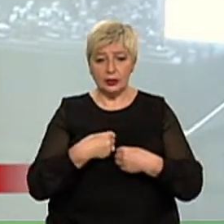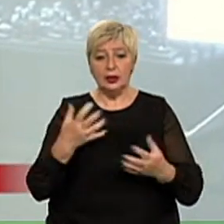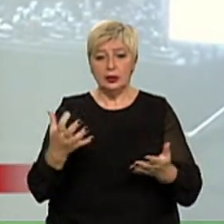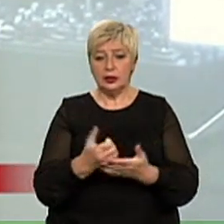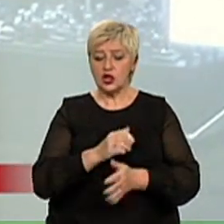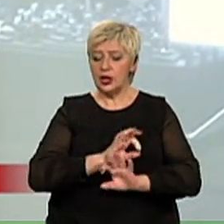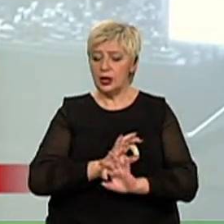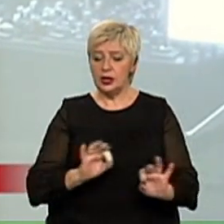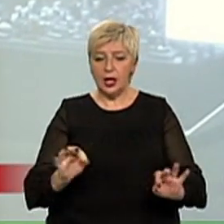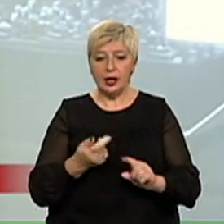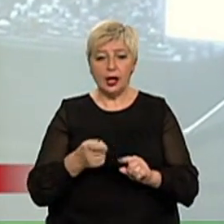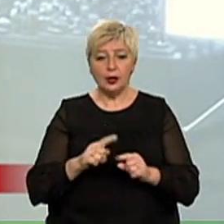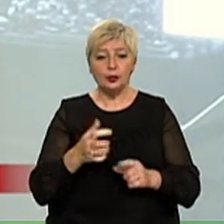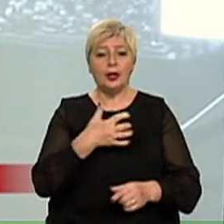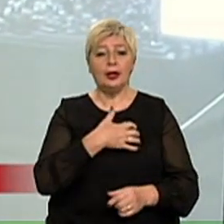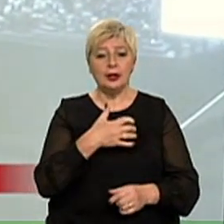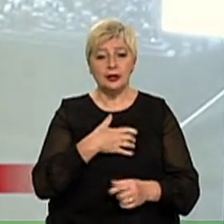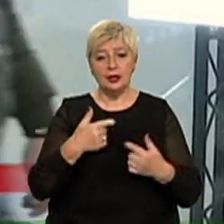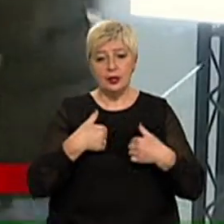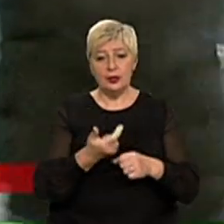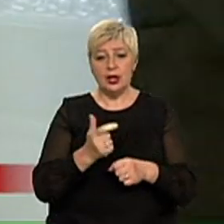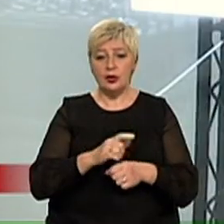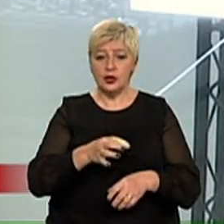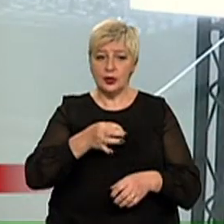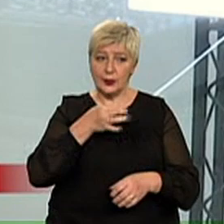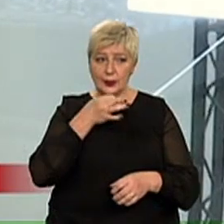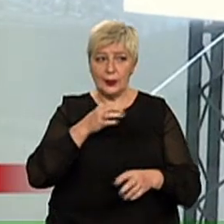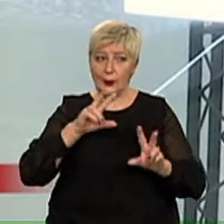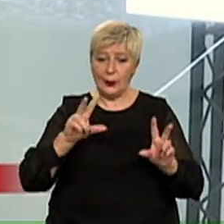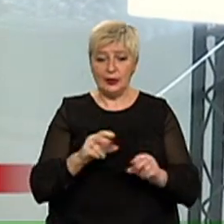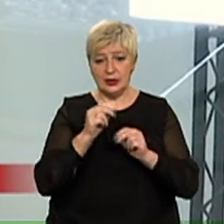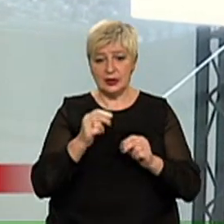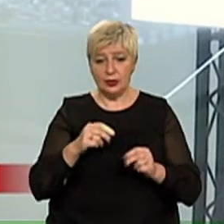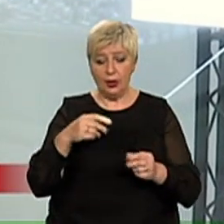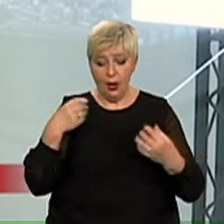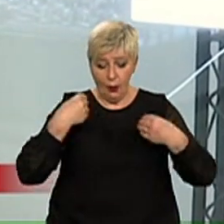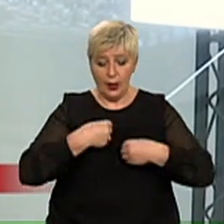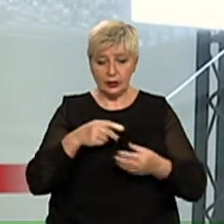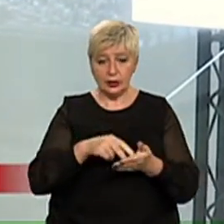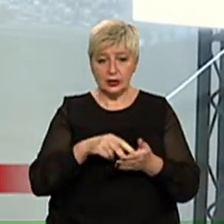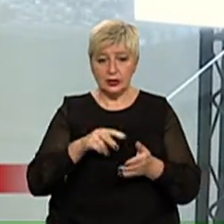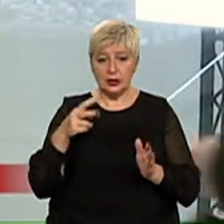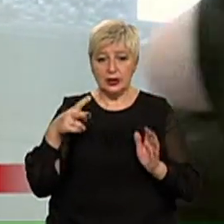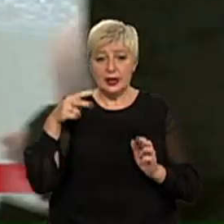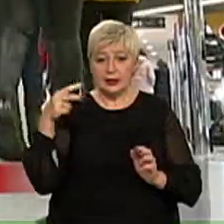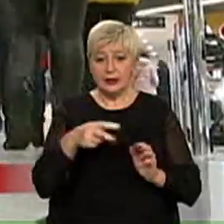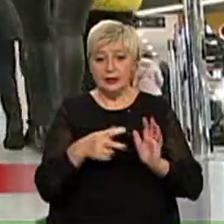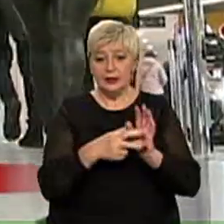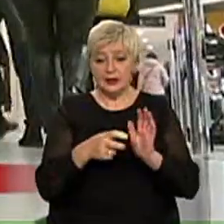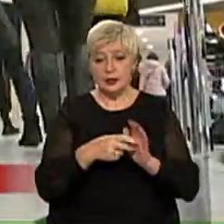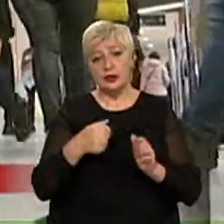нашла идеальное, которое я хотела. И мне очень повезло. Пальто, которое стоит 2800, я купила за